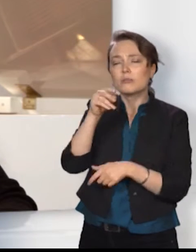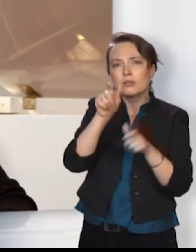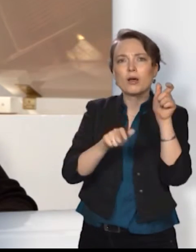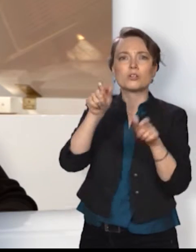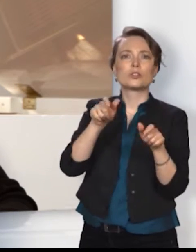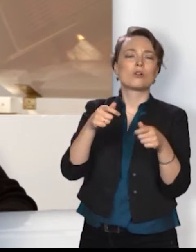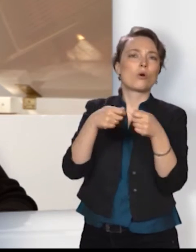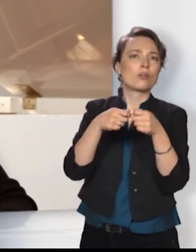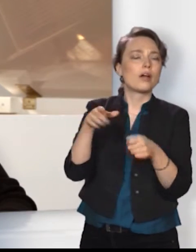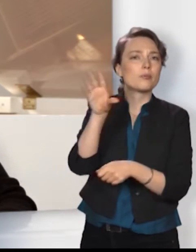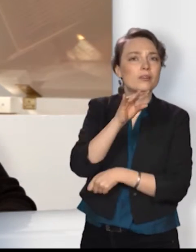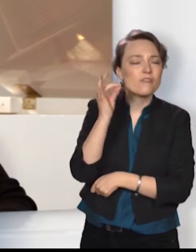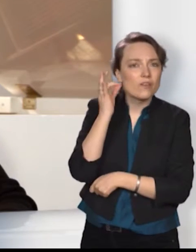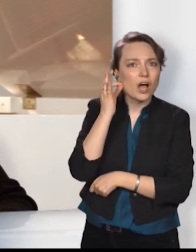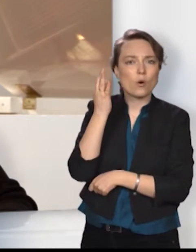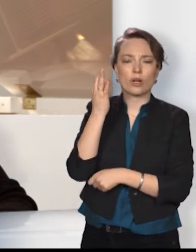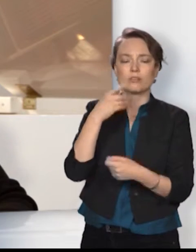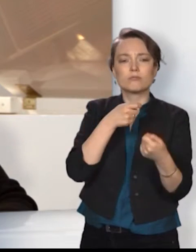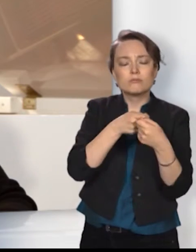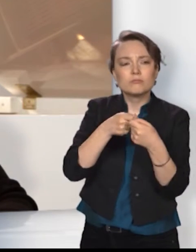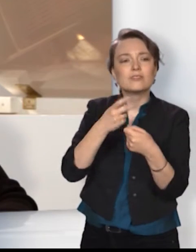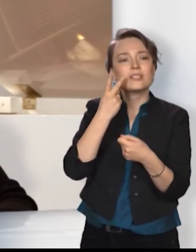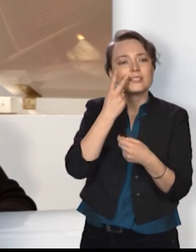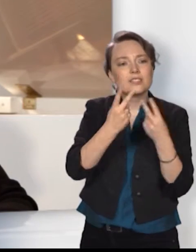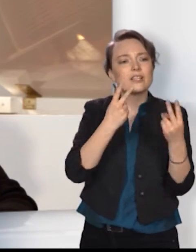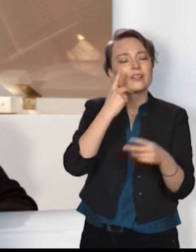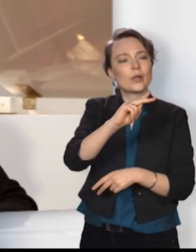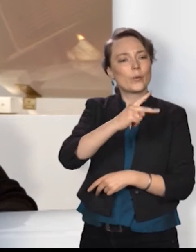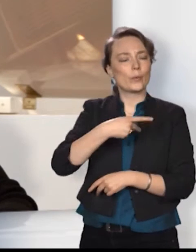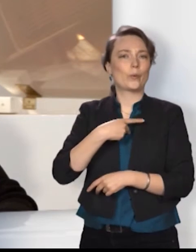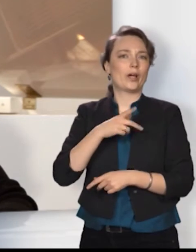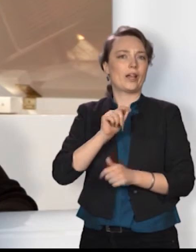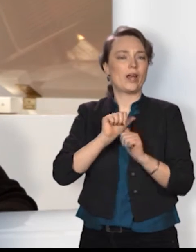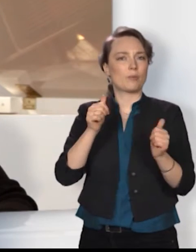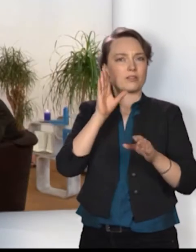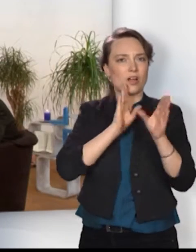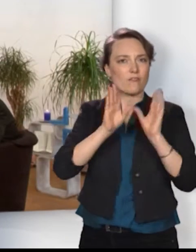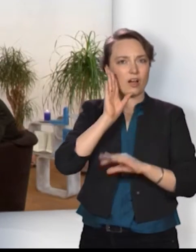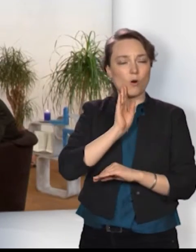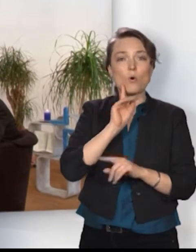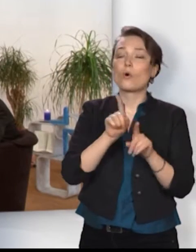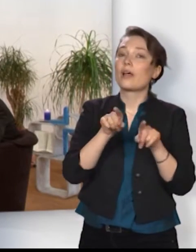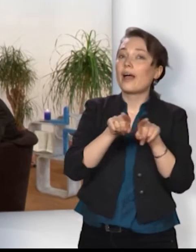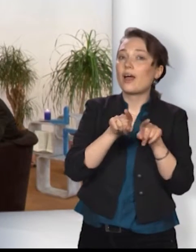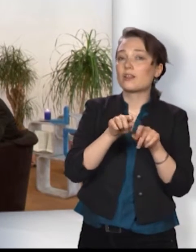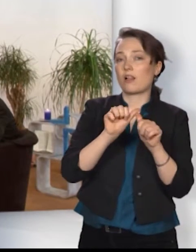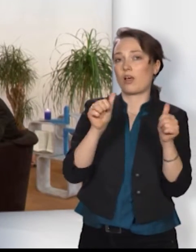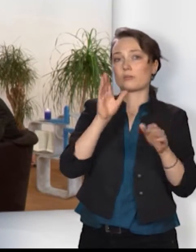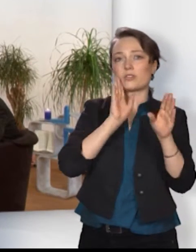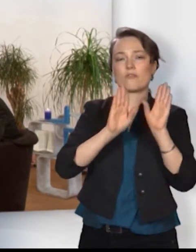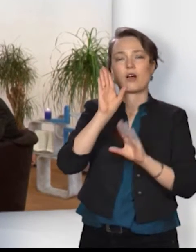Menschen, mit Frauen, die gleiche und ähnliche Lebenserfahrungen haben wie ich. Wie bekommt man das